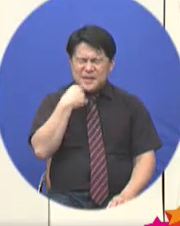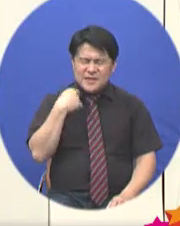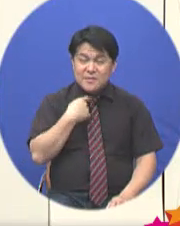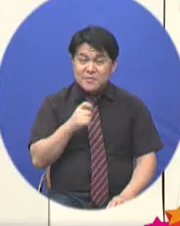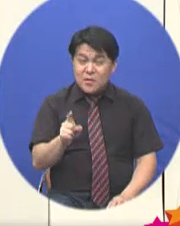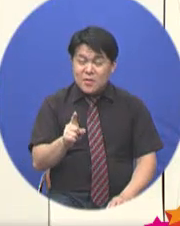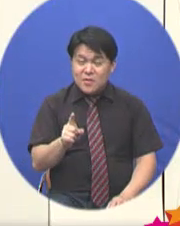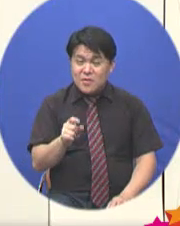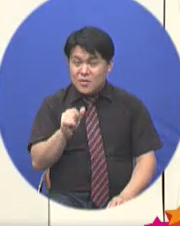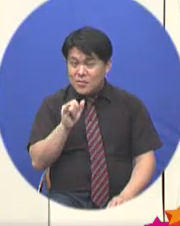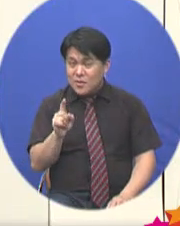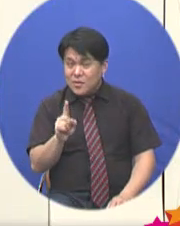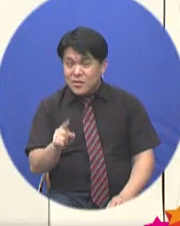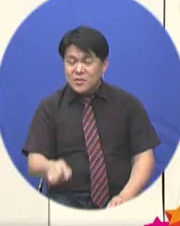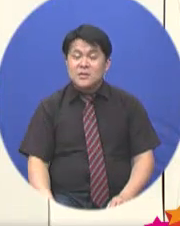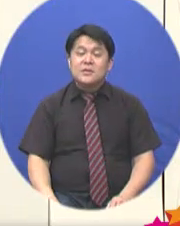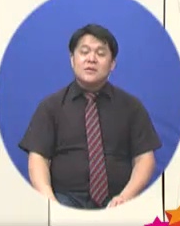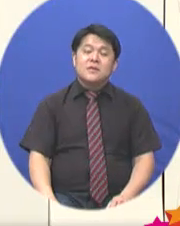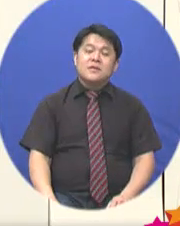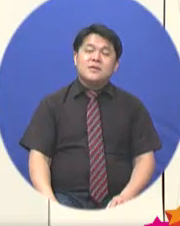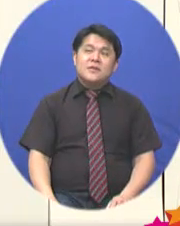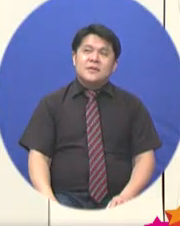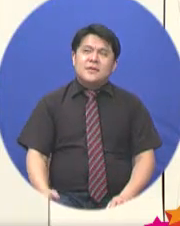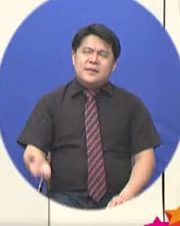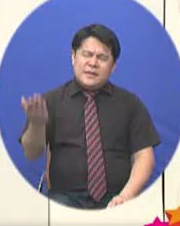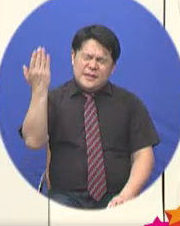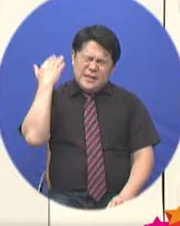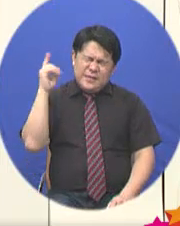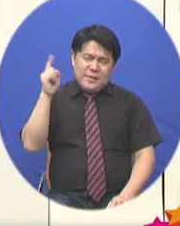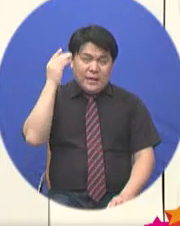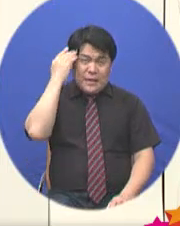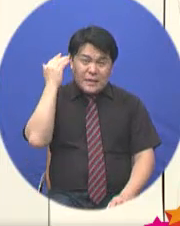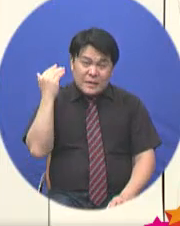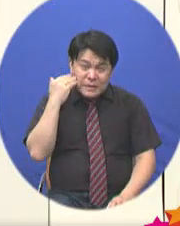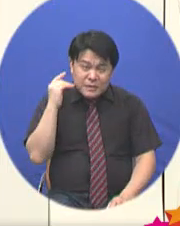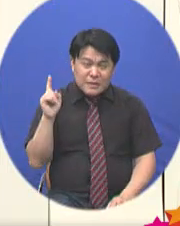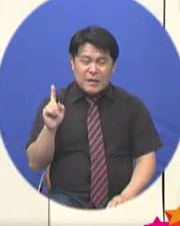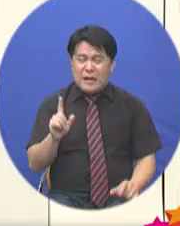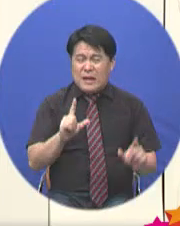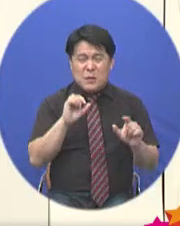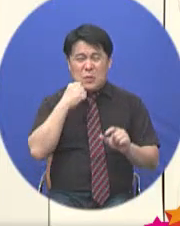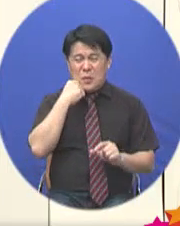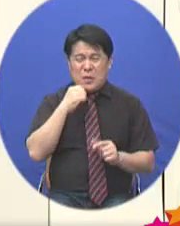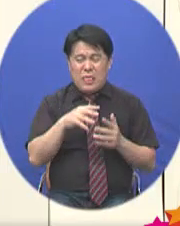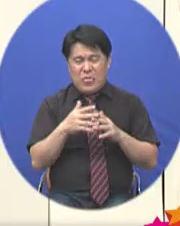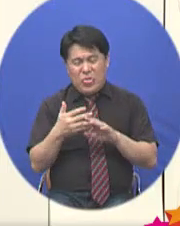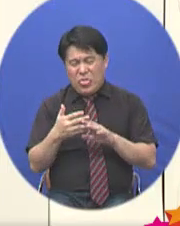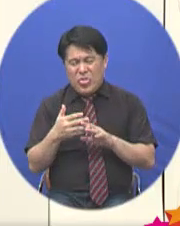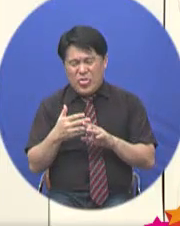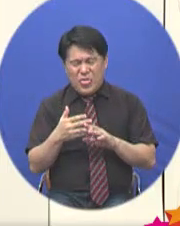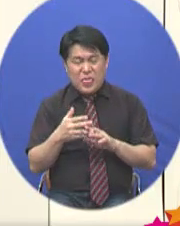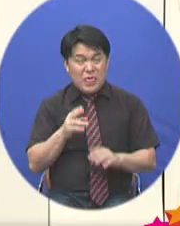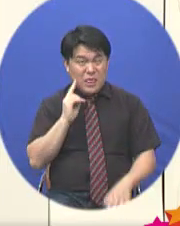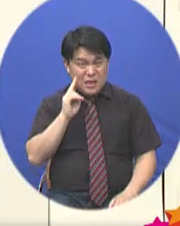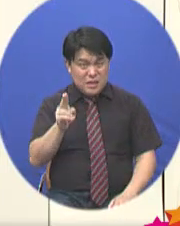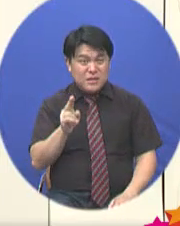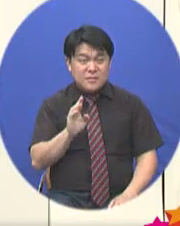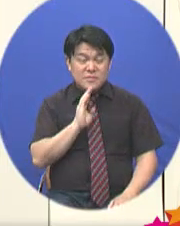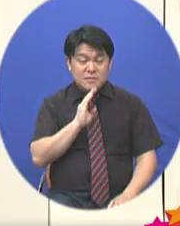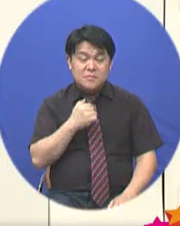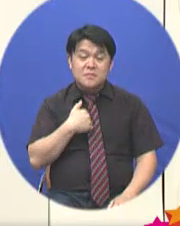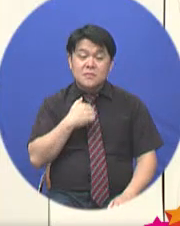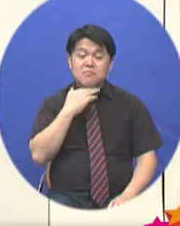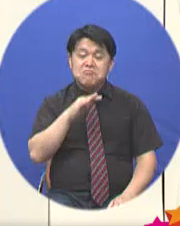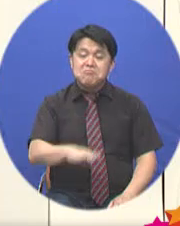하는 기억이 있으세요? 그때는 우리가 살기야 우리나라가 굉장히 살기 힘들었지 않습니까? 네네. 제일 어려웠었을 때죠. 네, 그때 네. 우리